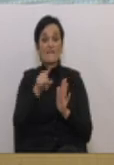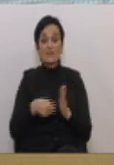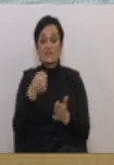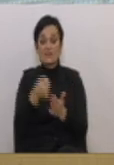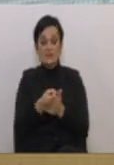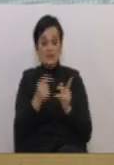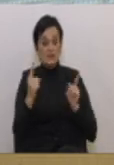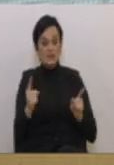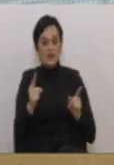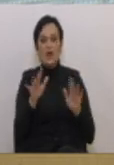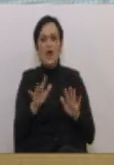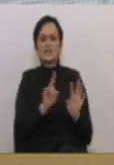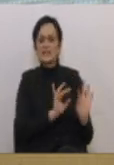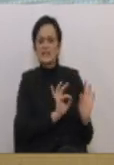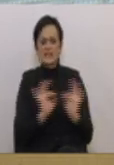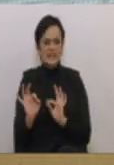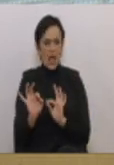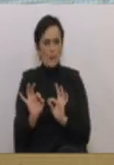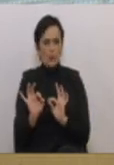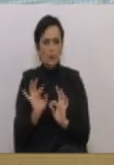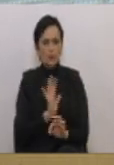დამთავრებამდე ადგილი ჰქონდა სისტემურ